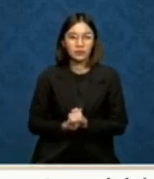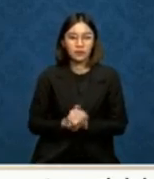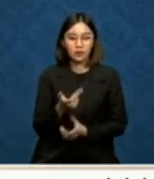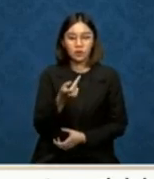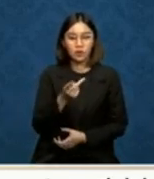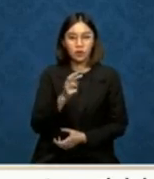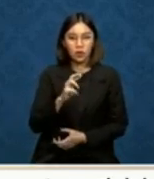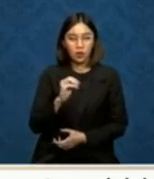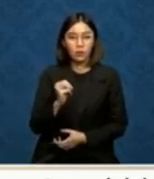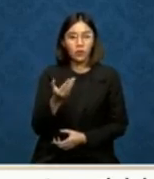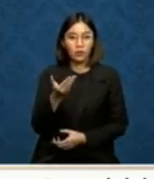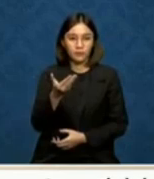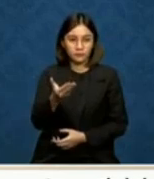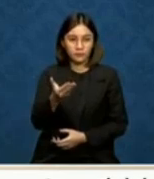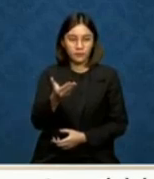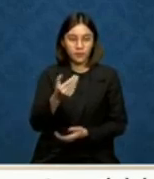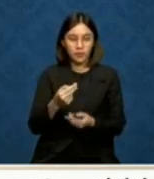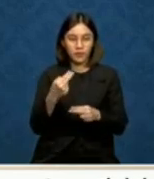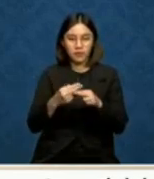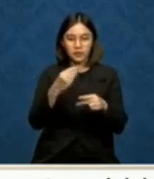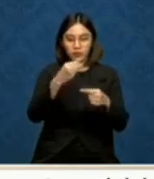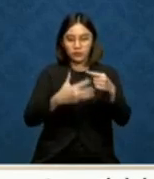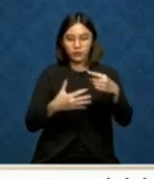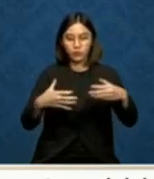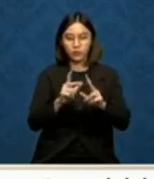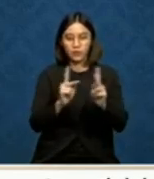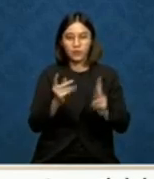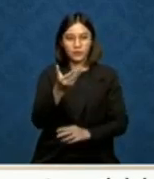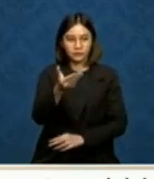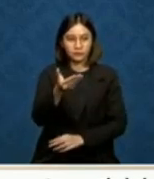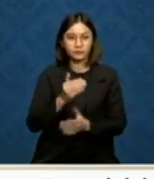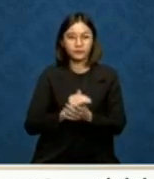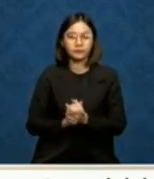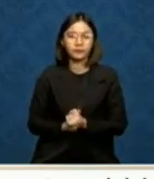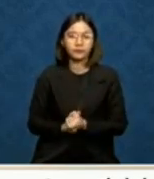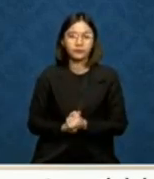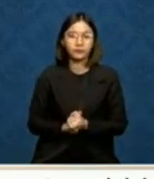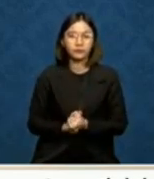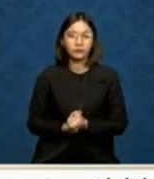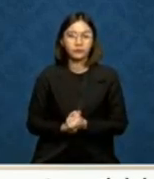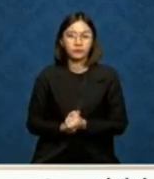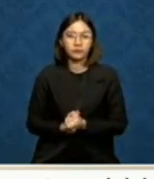นตรีนะครับเสนอรายชื่อกรรมาธิการครับคณะรัฐมนตรีครับเชิญครับ